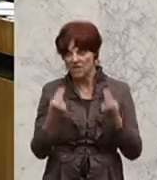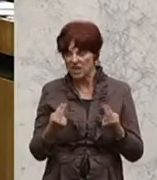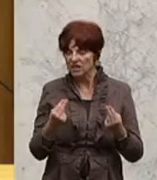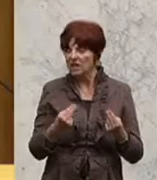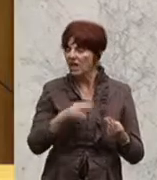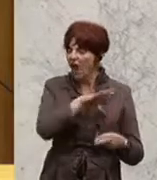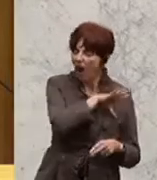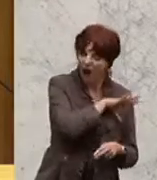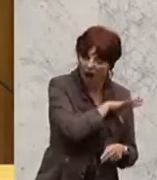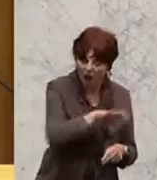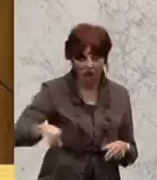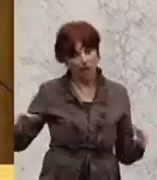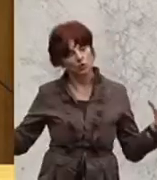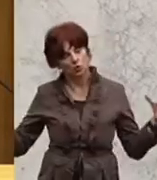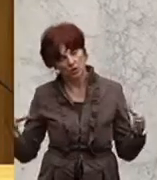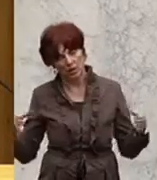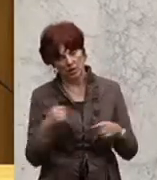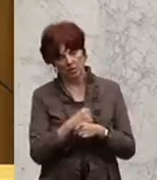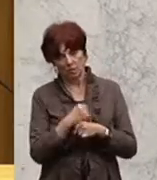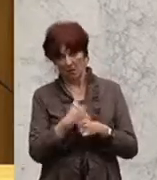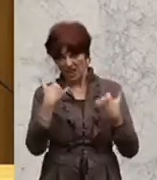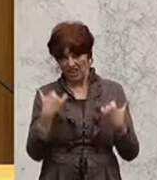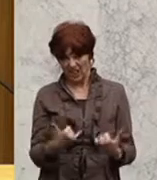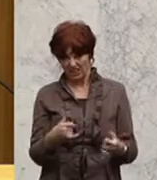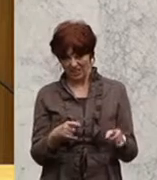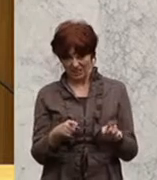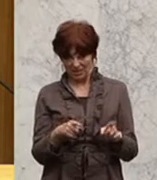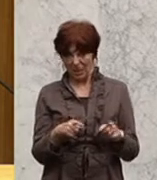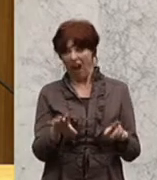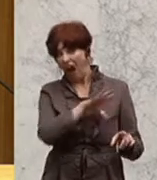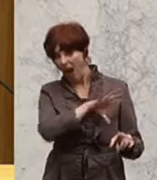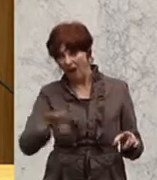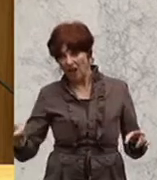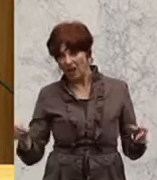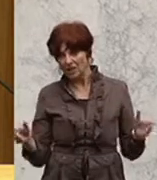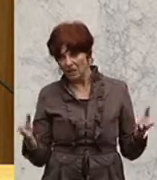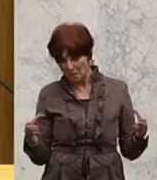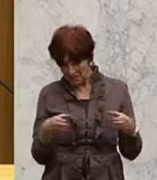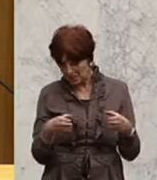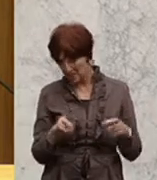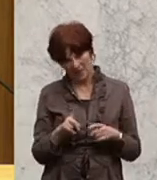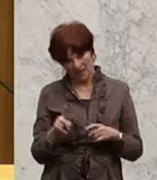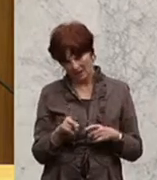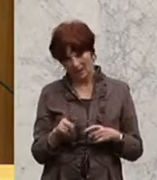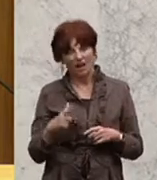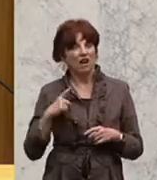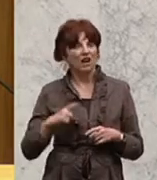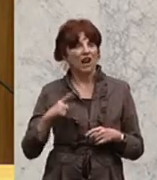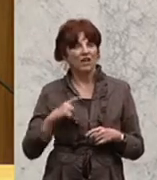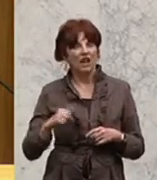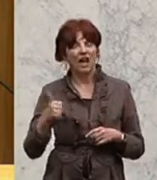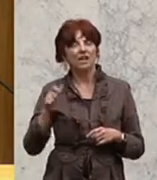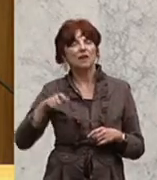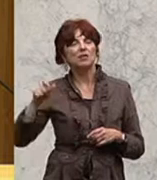ziehen. Das ist leider zurzeit nicht der Fall. Leider. Manche versuchen auf Kosten von